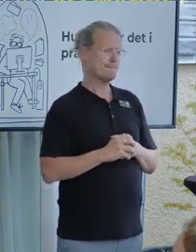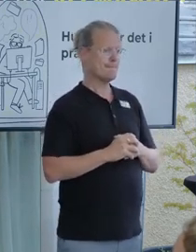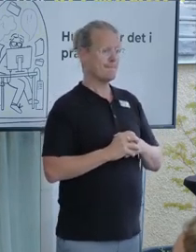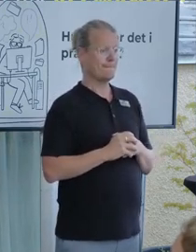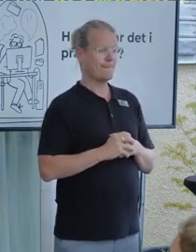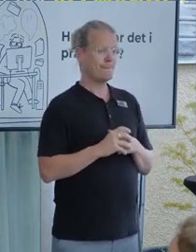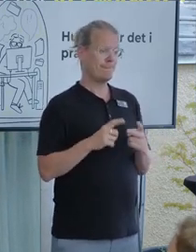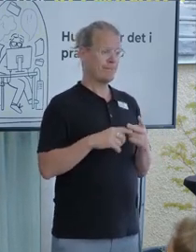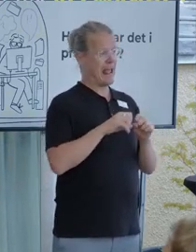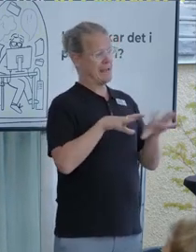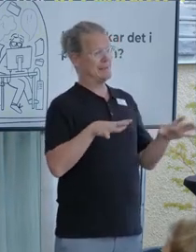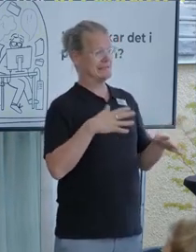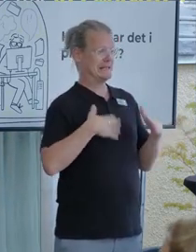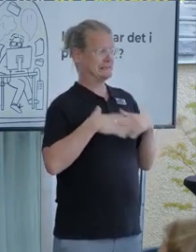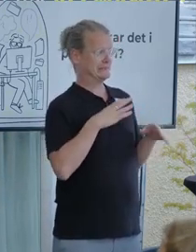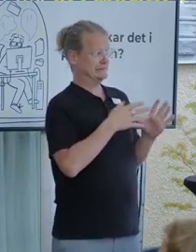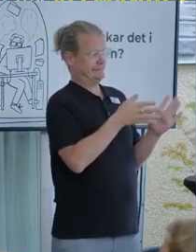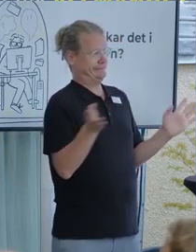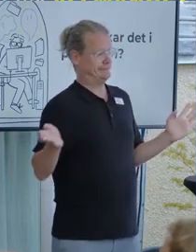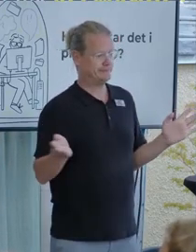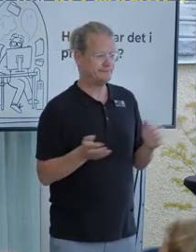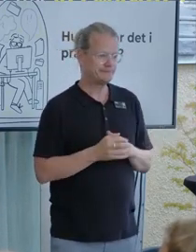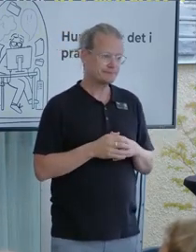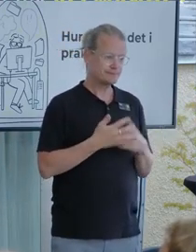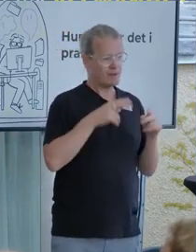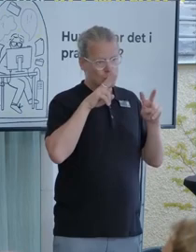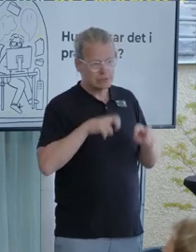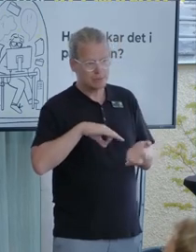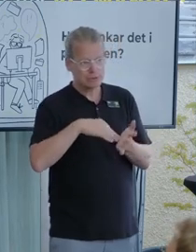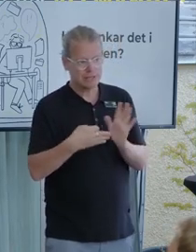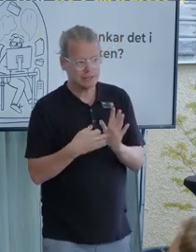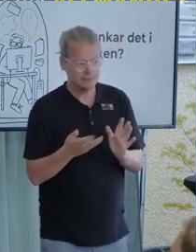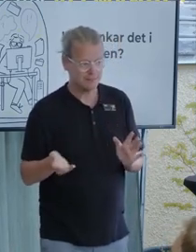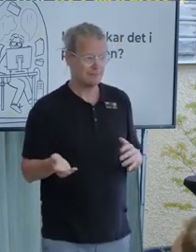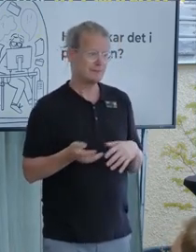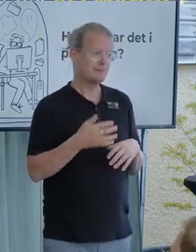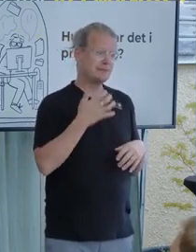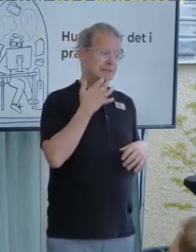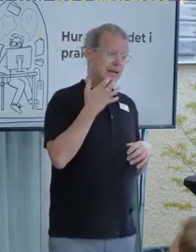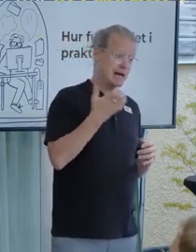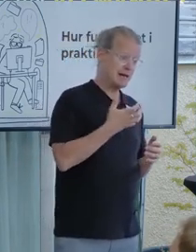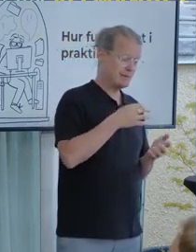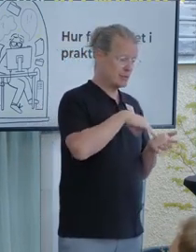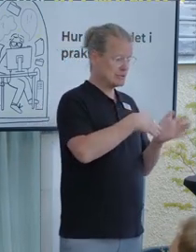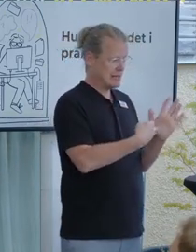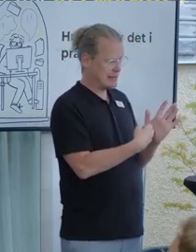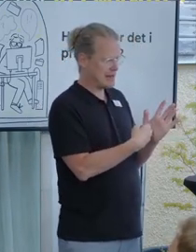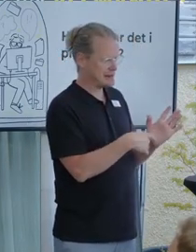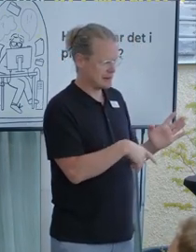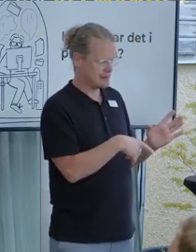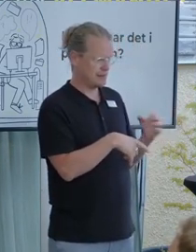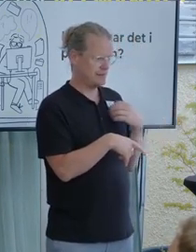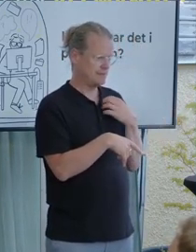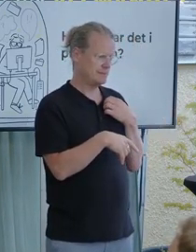allmänintresset naturligtvis. Och sen handlar det ofta om forskningsprojekt. Vi har ett stort forskningsprojekt nu med att digitalisera